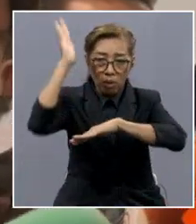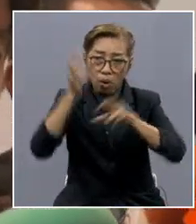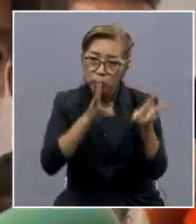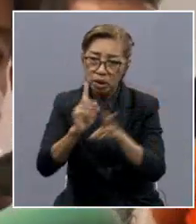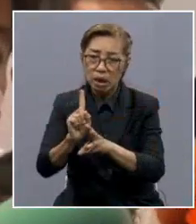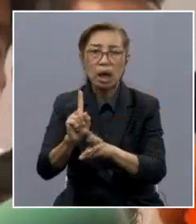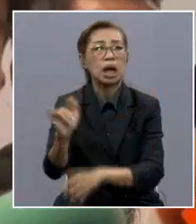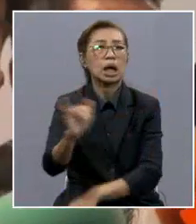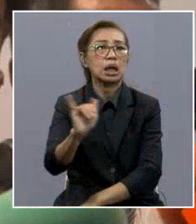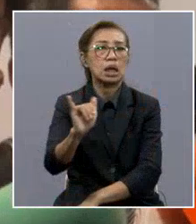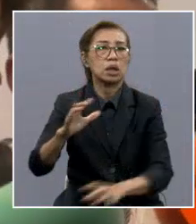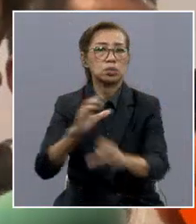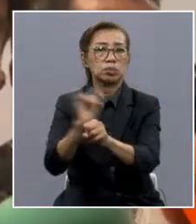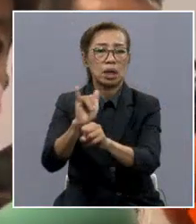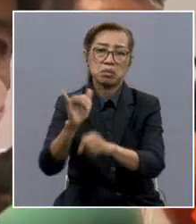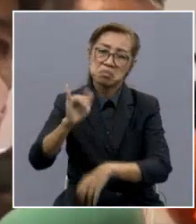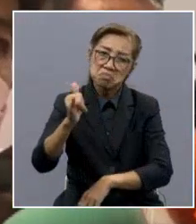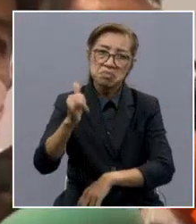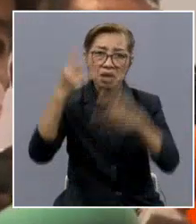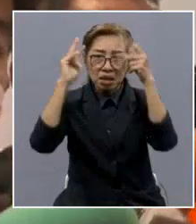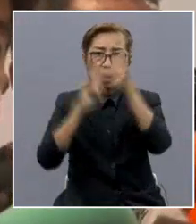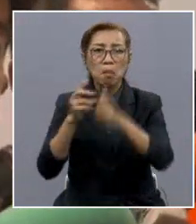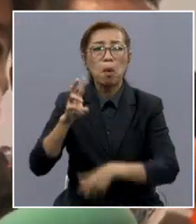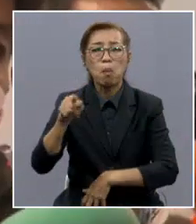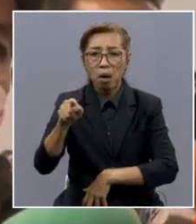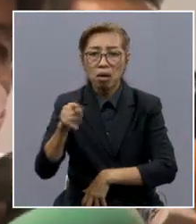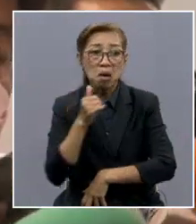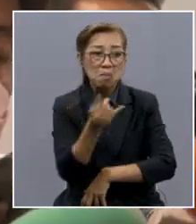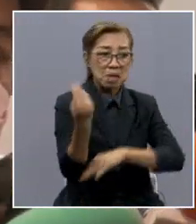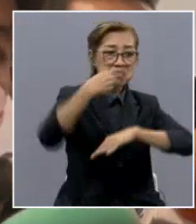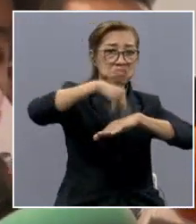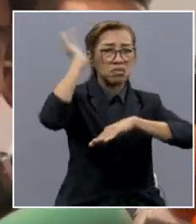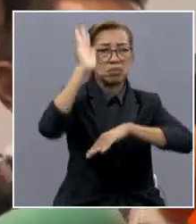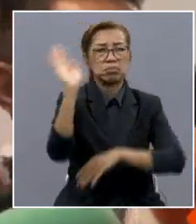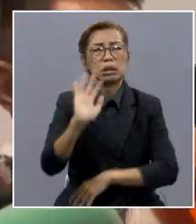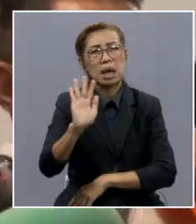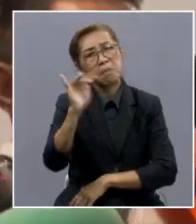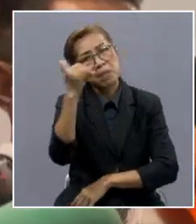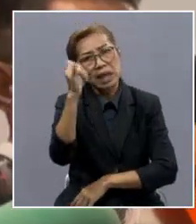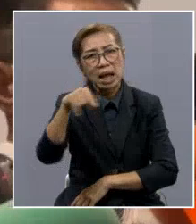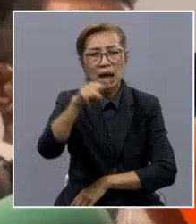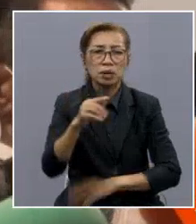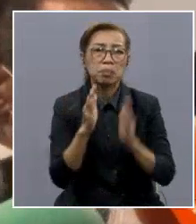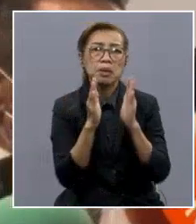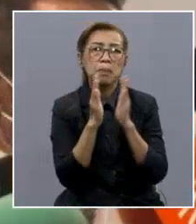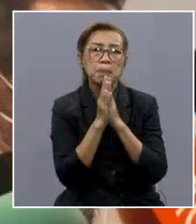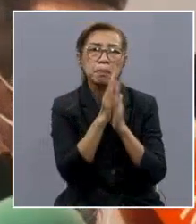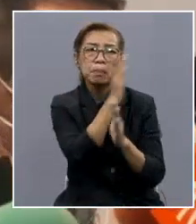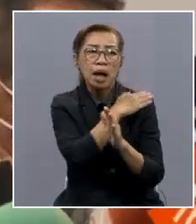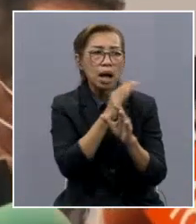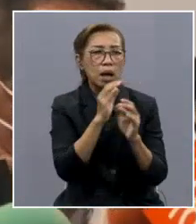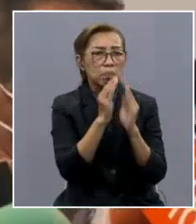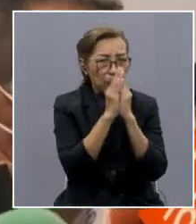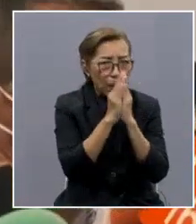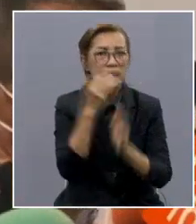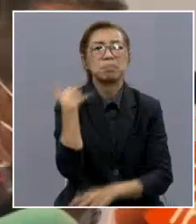ไม่ใช่การปราศัยของพลเอกประวิตรอาจจะเป็นเพียงแค่ไปไหว้พระเอาเลิกเอาชัยในเขตป้อมปราบ ต้องขอดูอีกทีนึง ต้องรอดูกลยุทธ์นะ